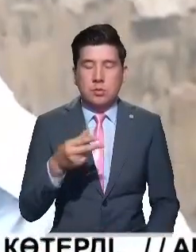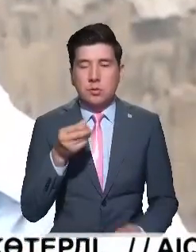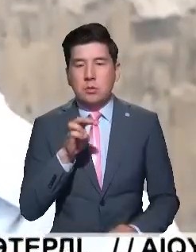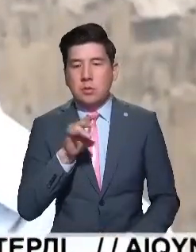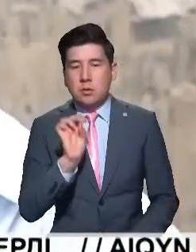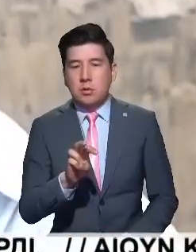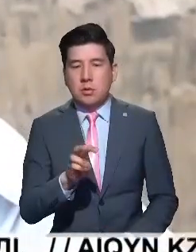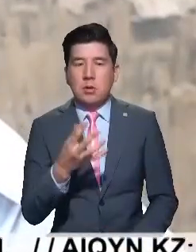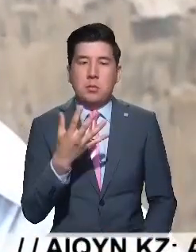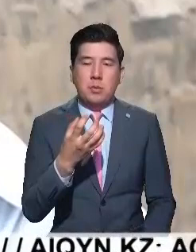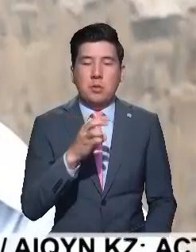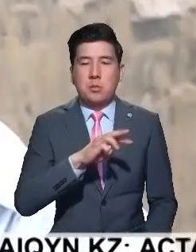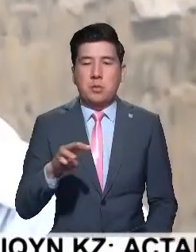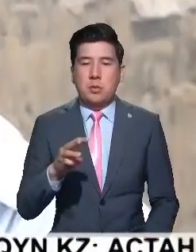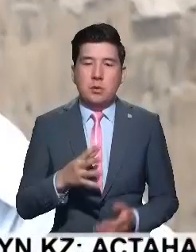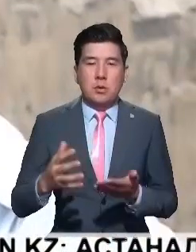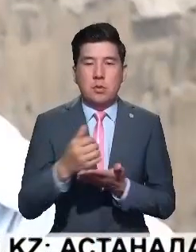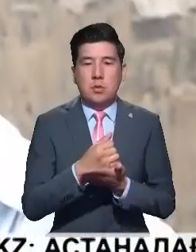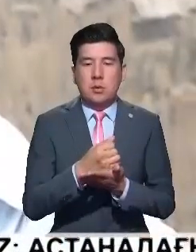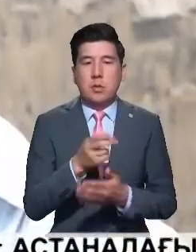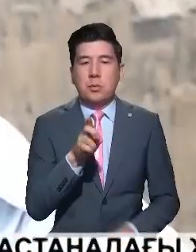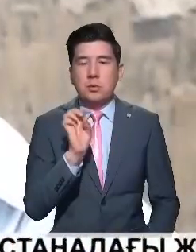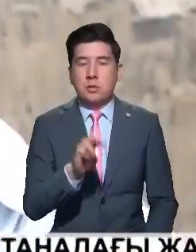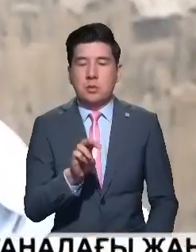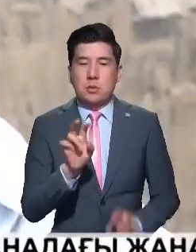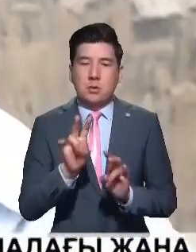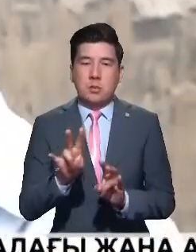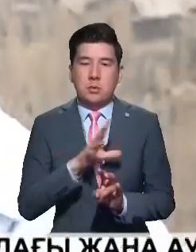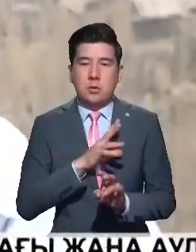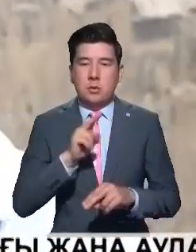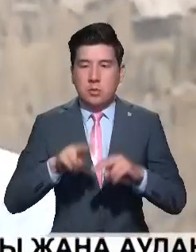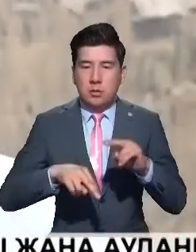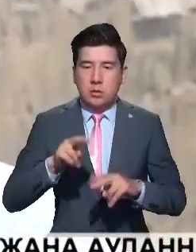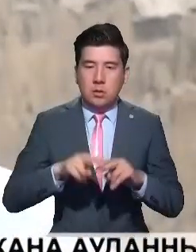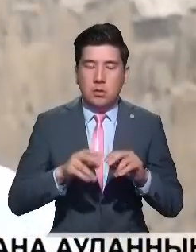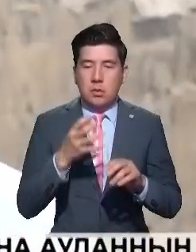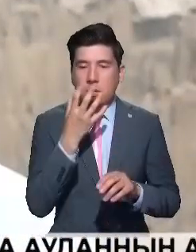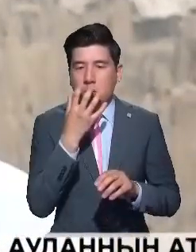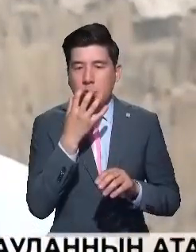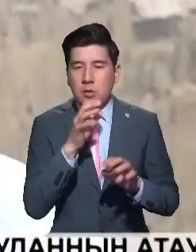500 миллионға жуығы игерілді, қалғаны бюджетте қалды. Құрылыс компаниясы жылжайды уақытында